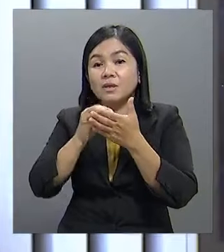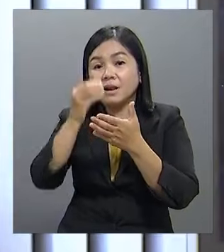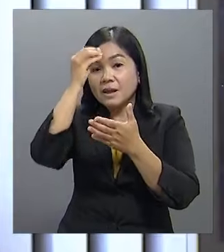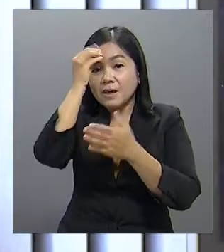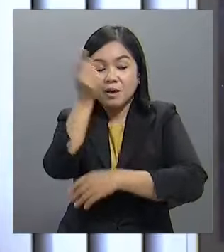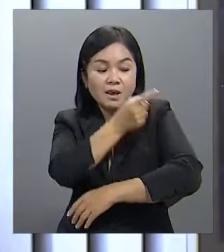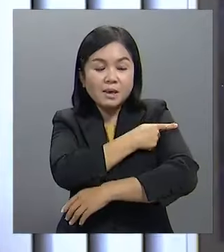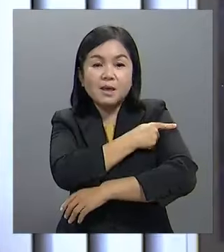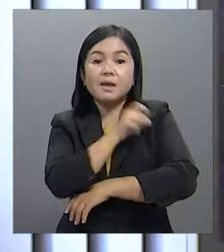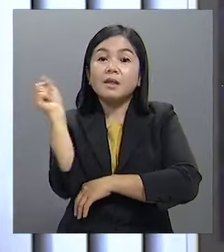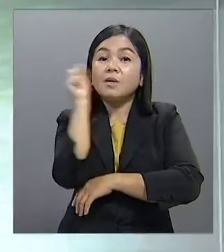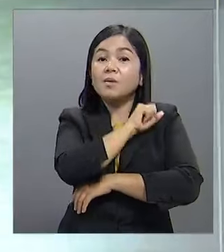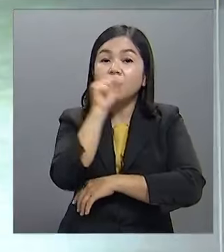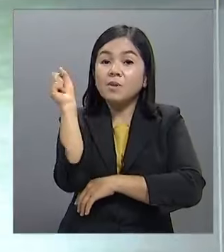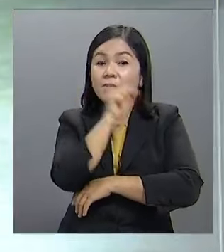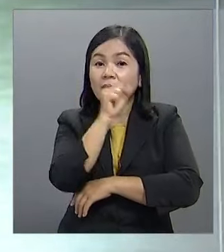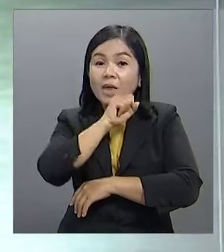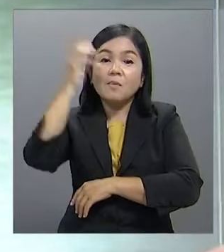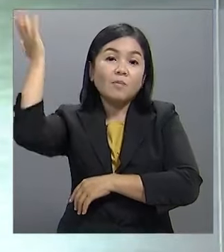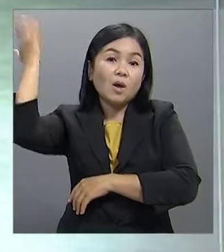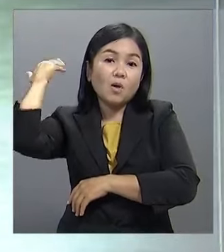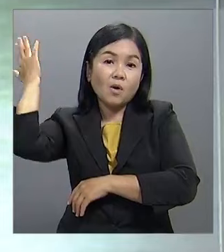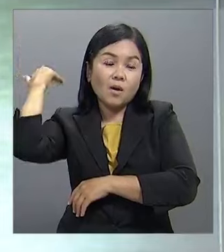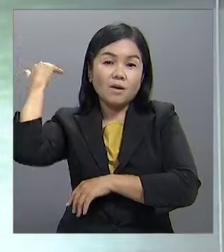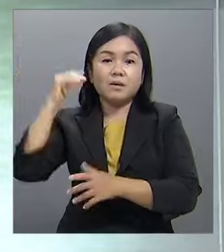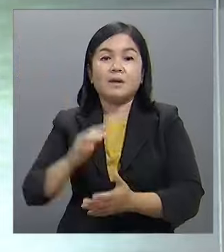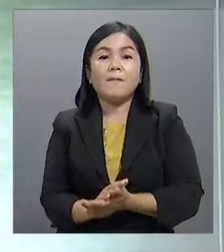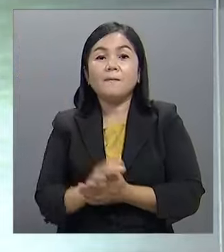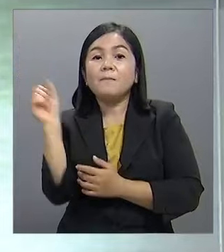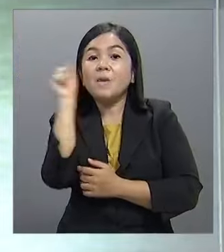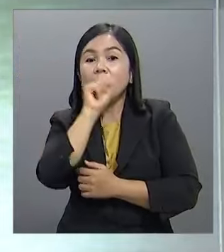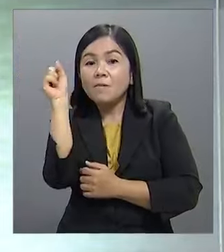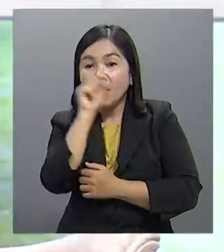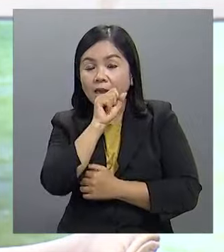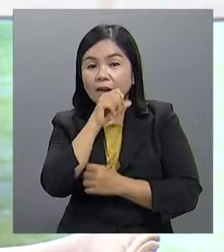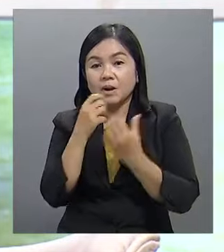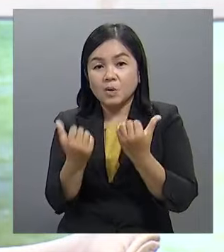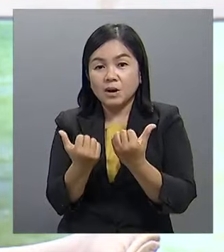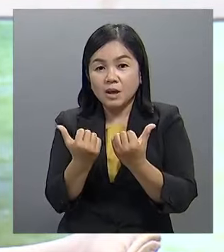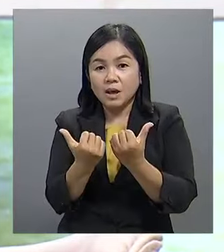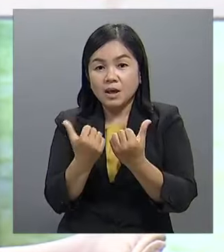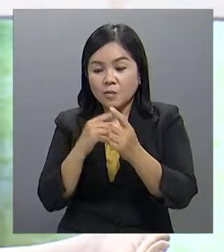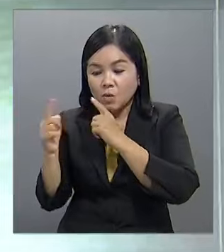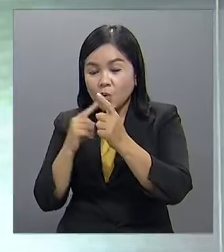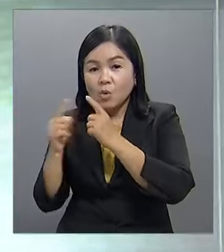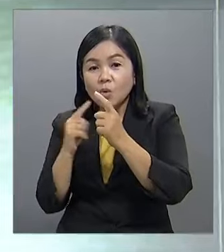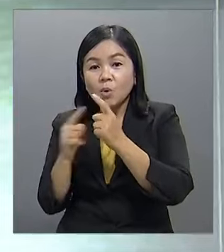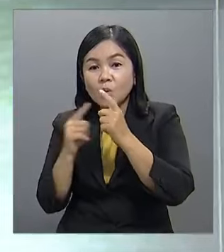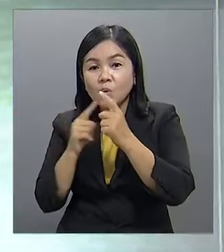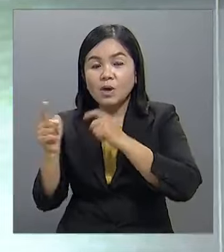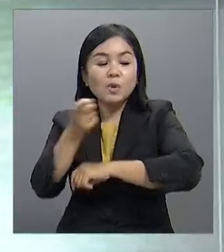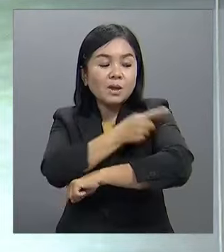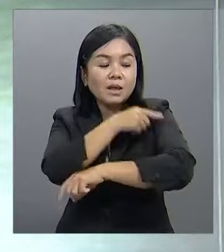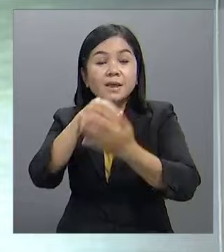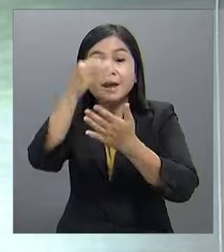ใช่สุเวหาเจ้าสลาเล่นลมสมดี อันนี้เรามาทีมเชียร ์ไปรับน้องได้ไงเ